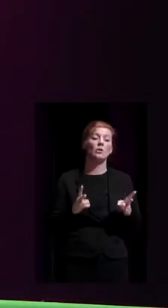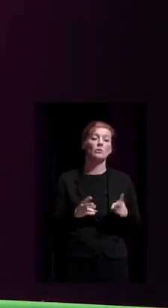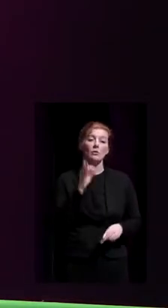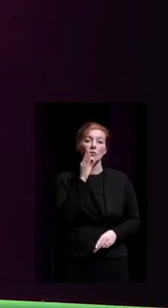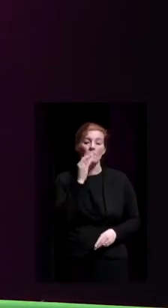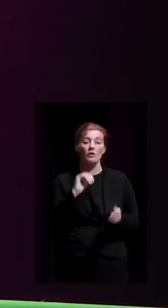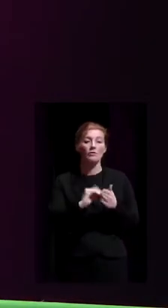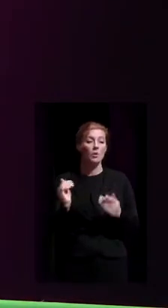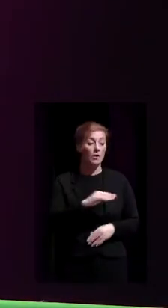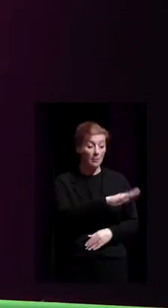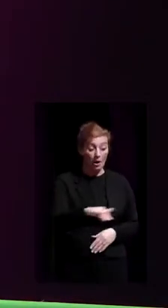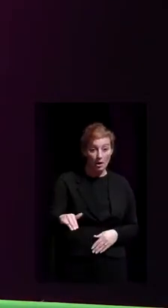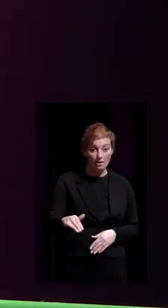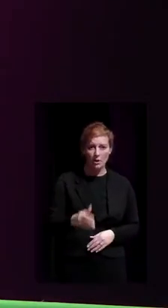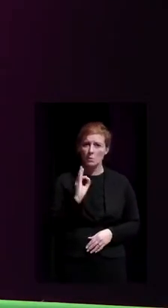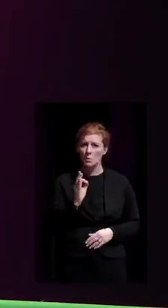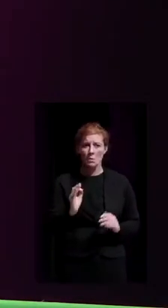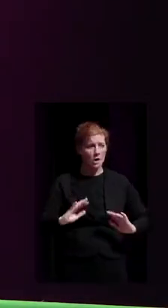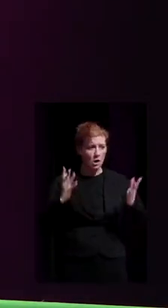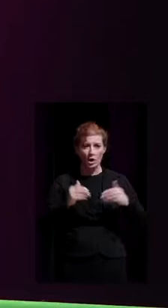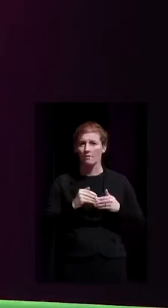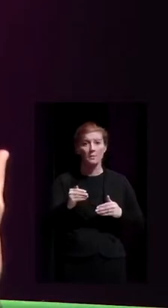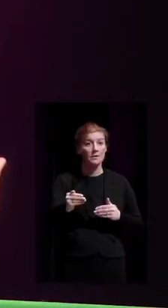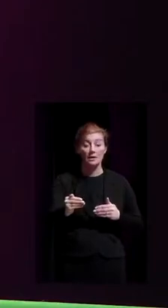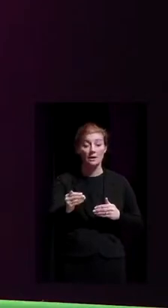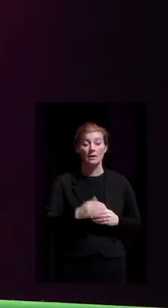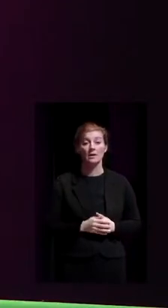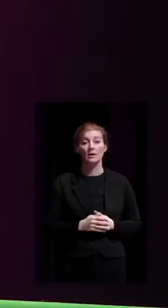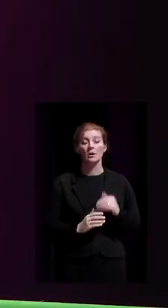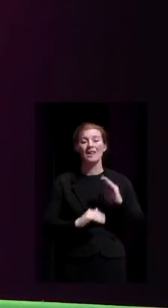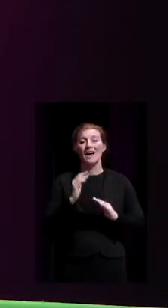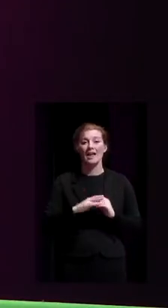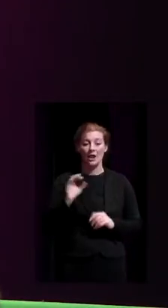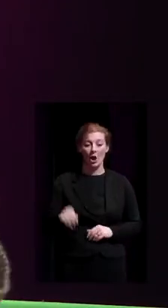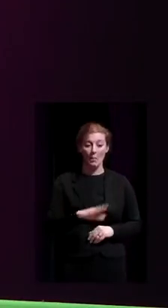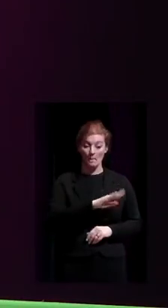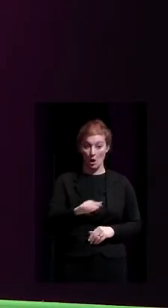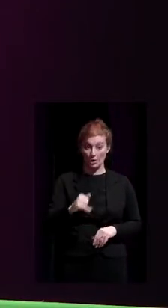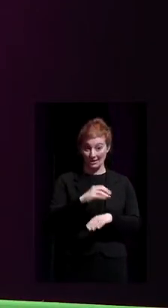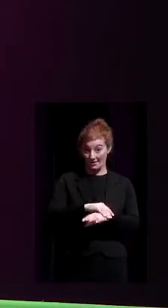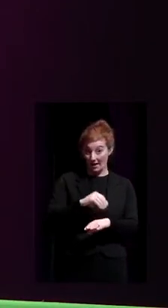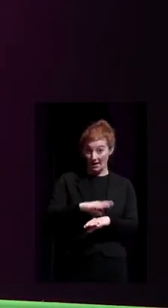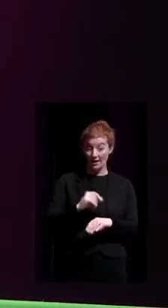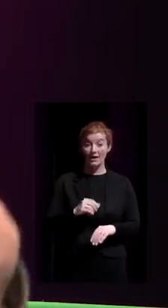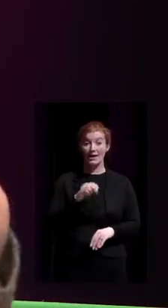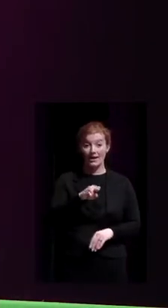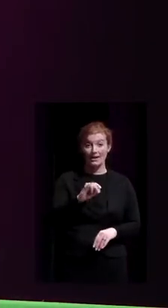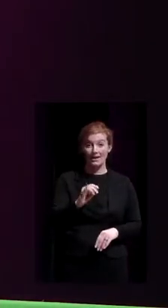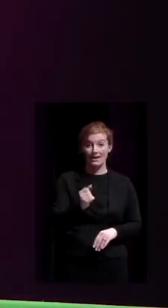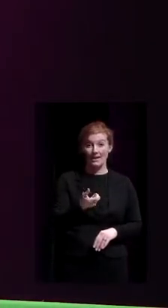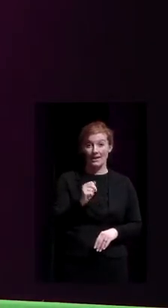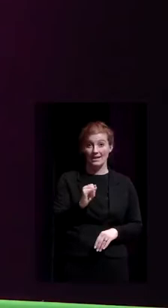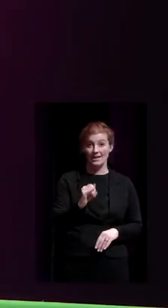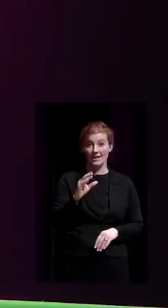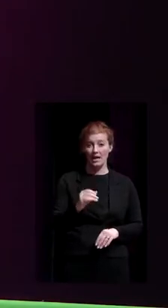ställer. Hur ska vi klara framtiden? Och det handlar om barn i Sverige, det handlar om barn i Nigeria som just nu gör